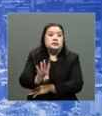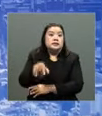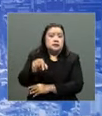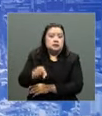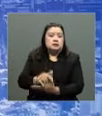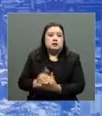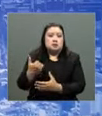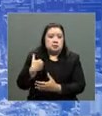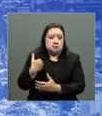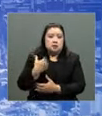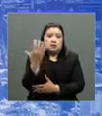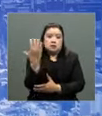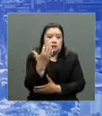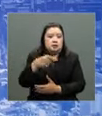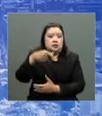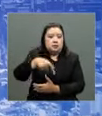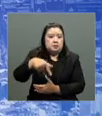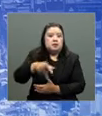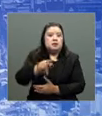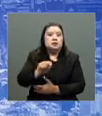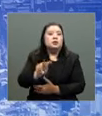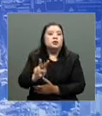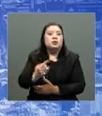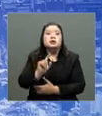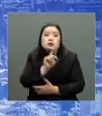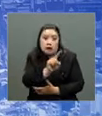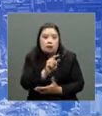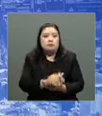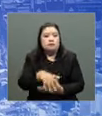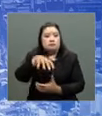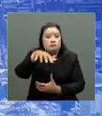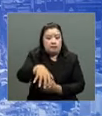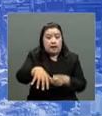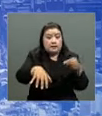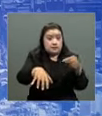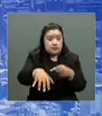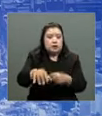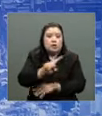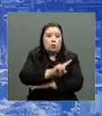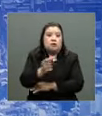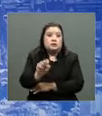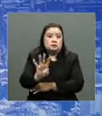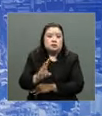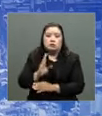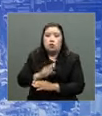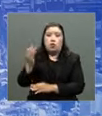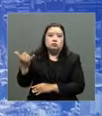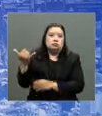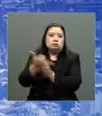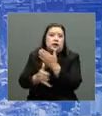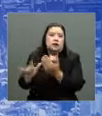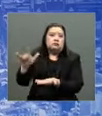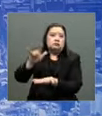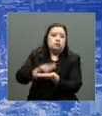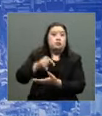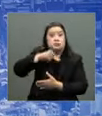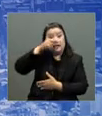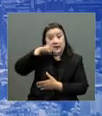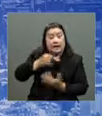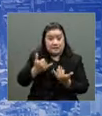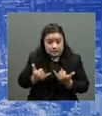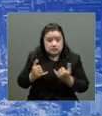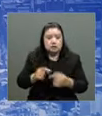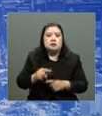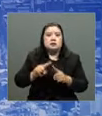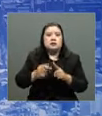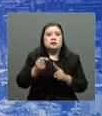โทรทัศน์ PPTV นะคะที่ถามว่าสถานที่กักตัวคนที่เดินทางกลับมาจากต่างประเทศล็อตใหม่ที่จะมาในวัน